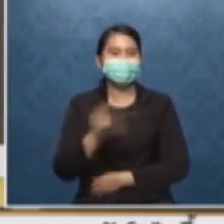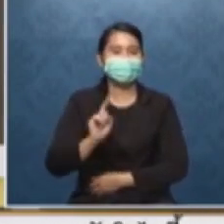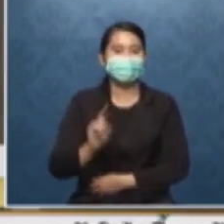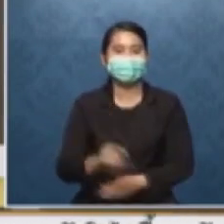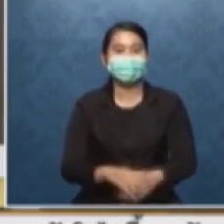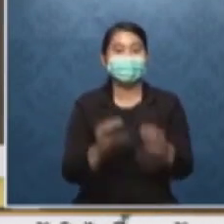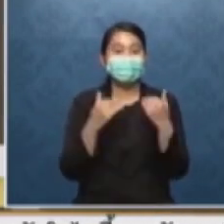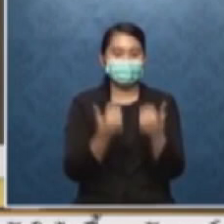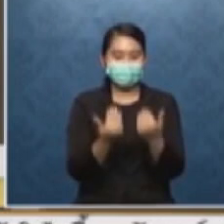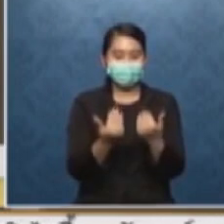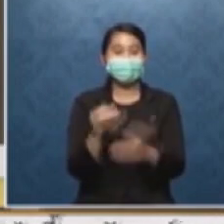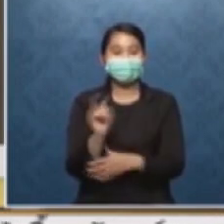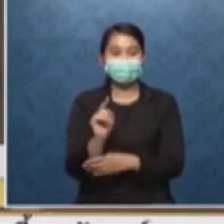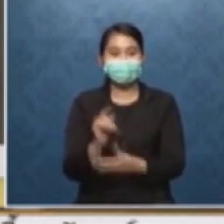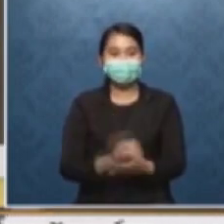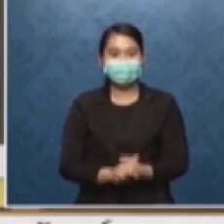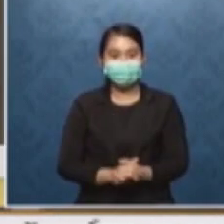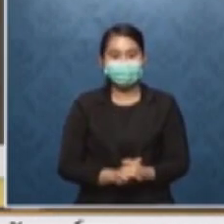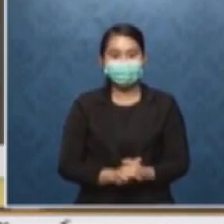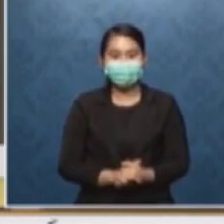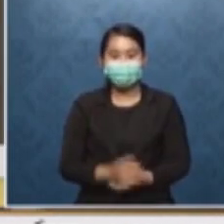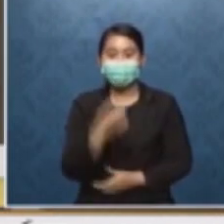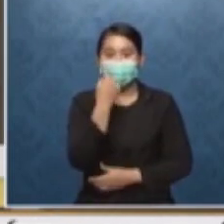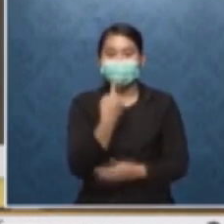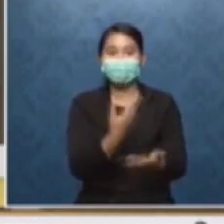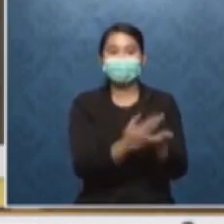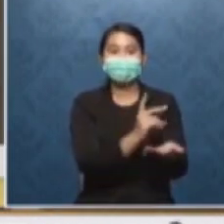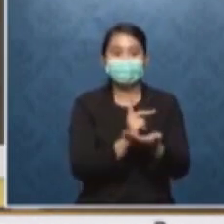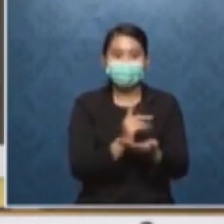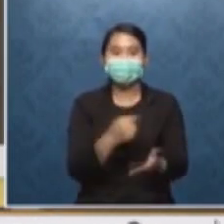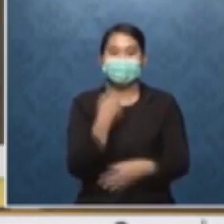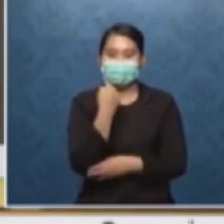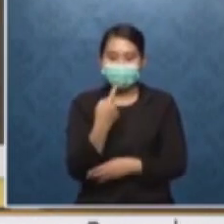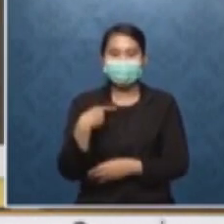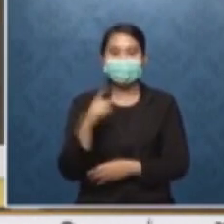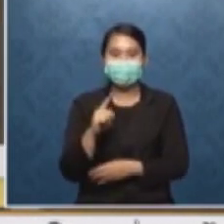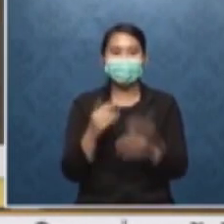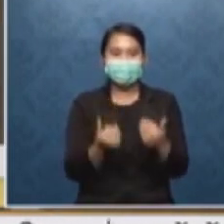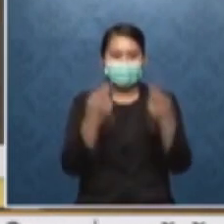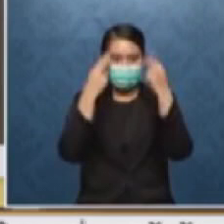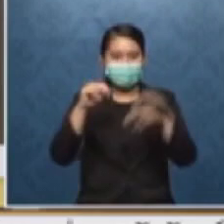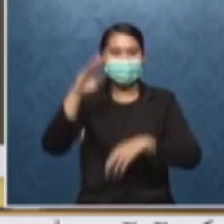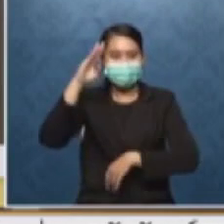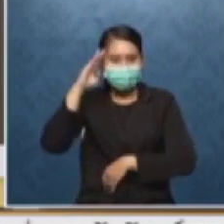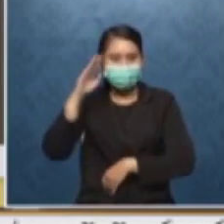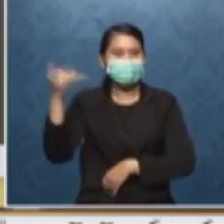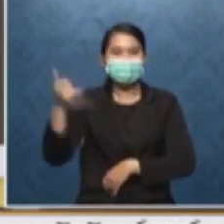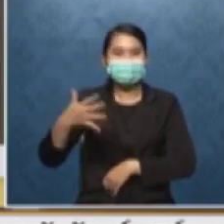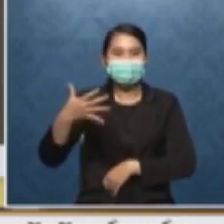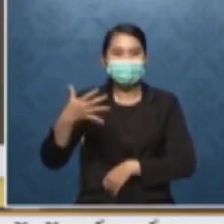มาวันนี้ครับแต่ก็ยังไม่เห็นหน้าคนกูยังไม่เห็นหน้าคนใช้เงินวันนี้พลเอกประยุทธ์จันทร์โอชาก็ไม่